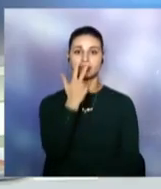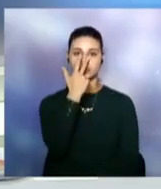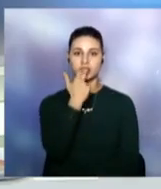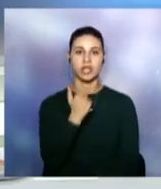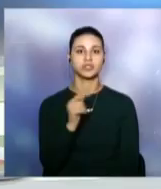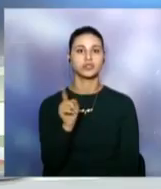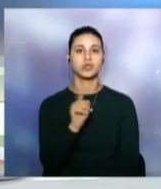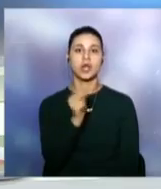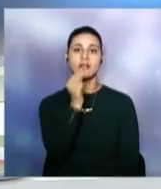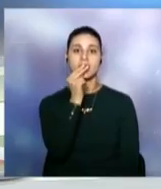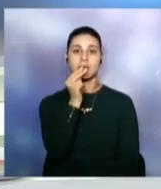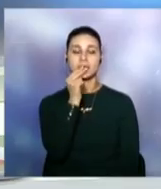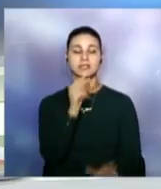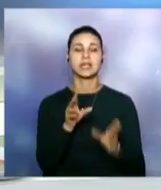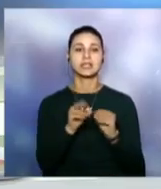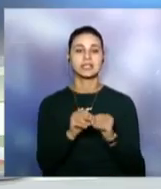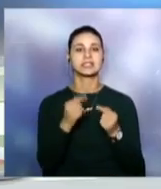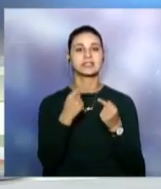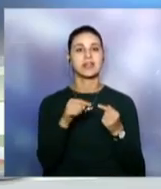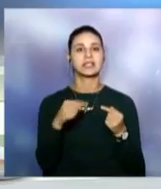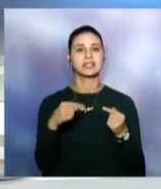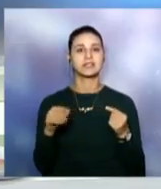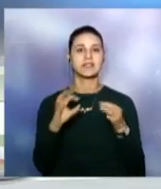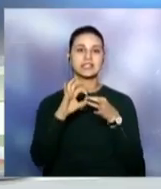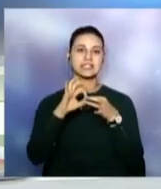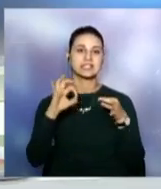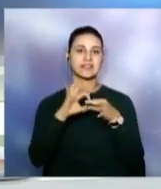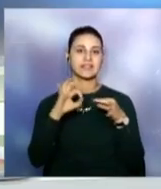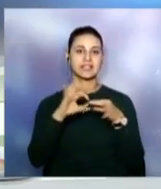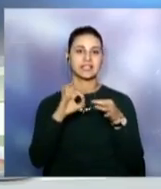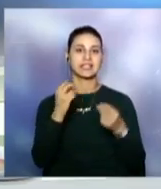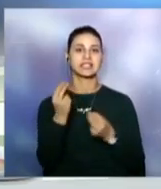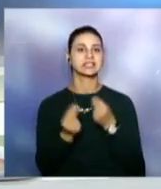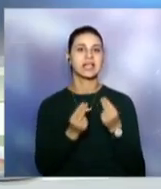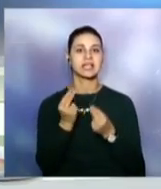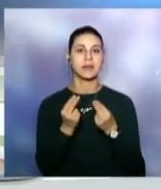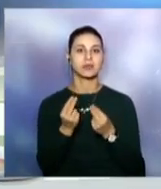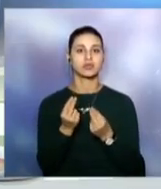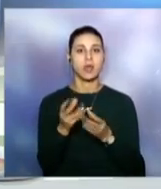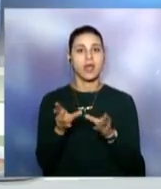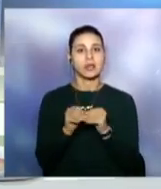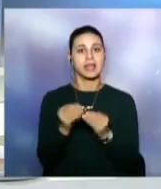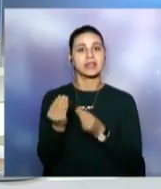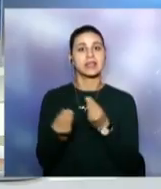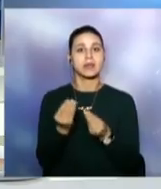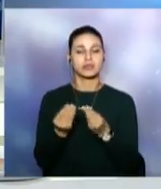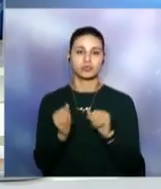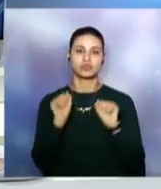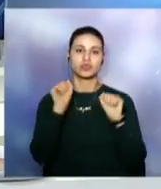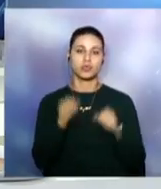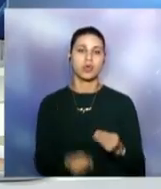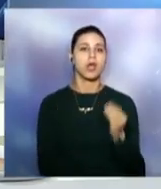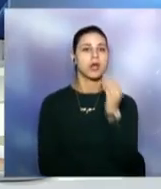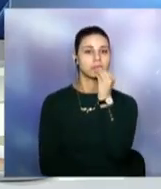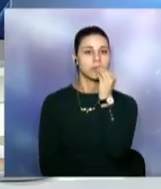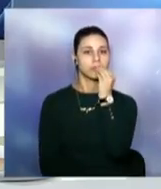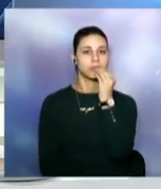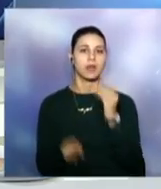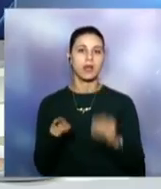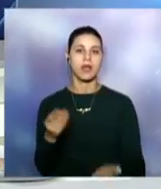რომ კვებასთან ერთად სხვადასხვა წვრილი პატარა ზომის სათამაშოებით თამაშობს და შეუძლია საჭმელთან ერთად